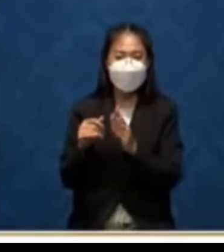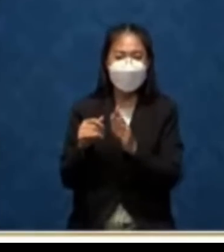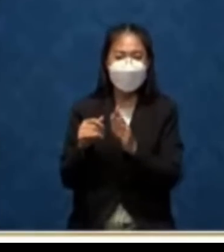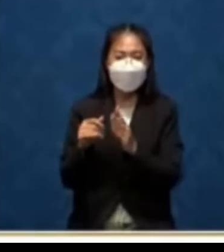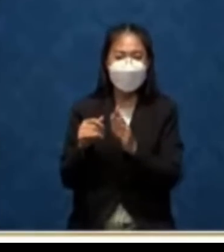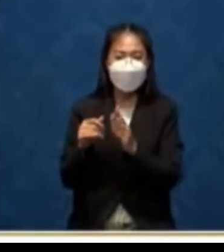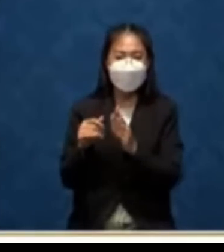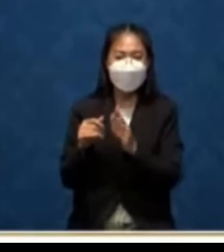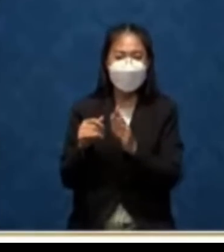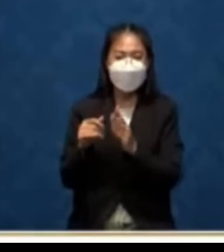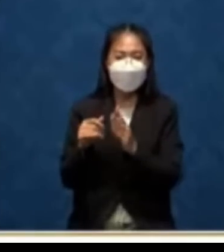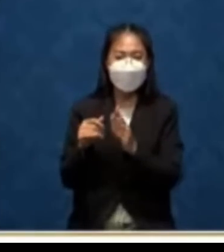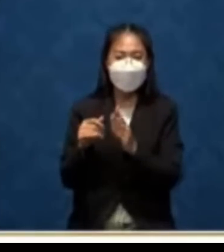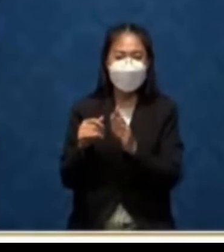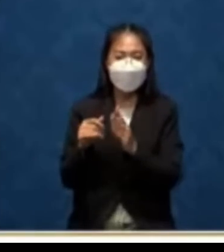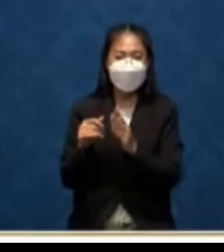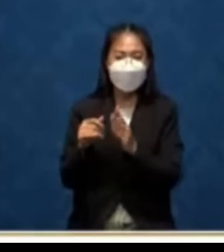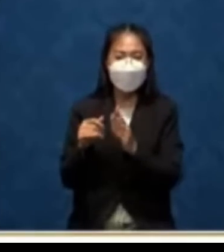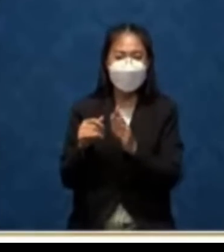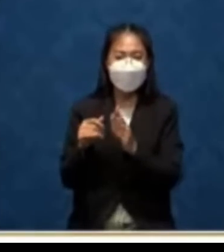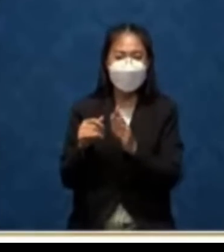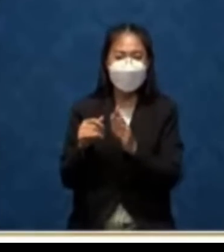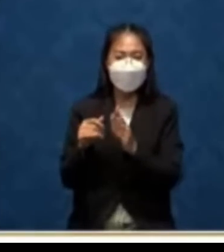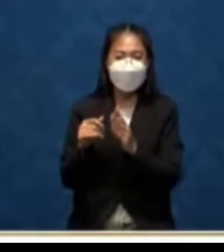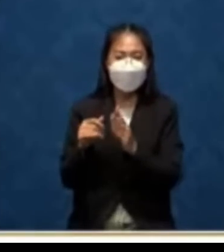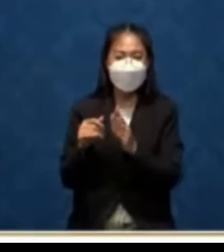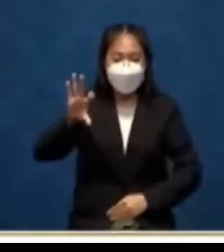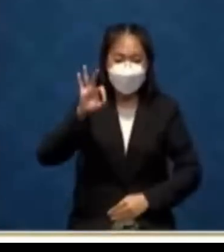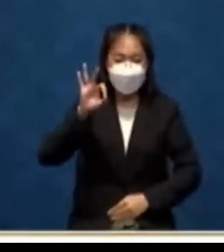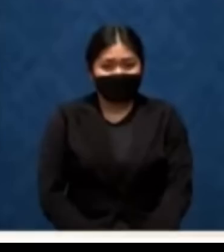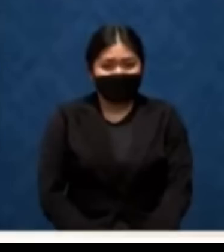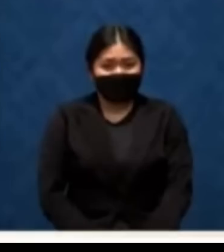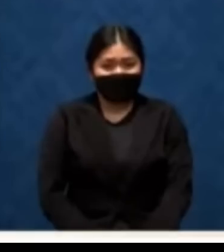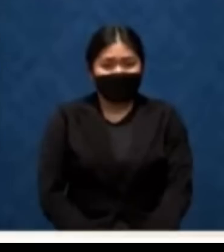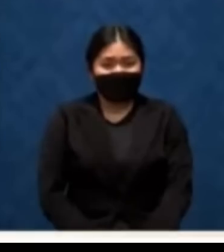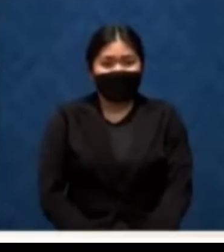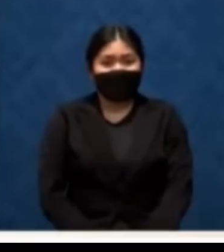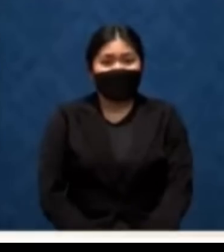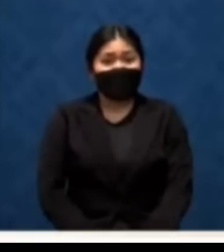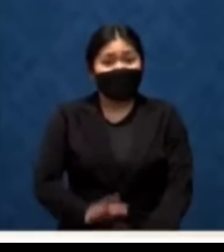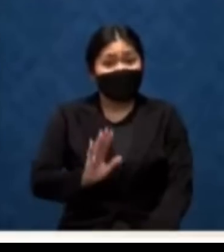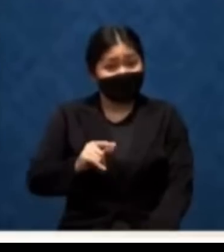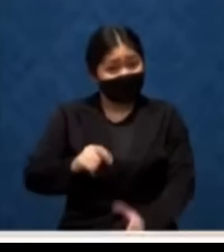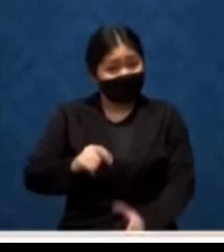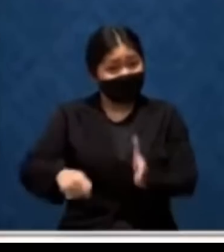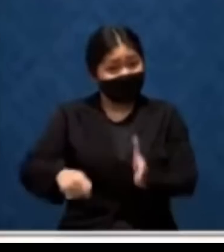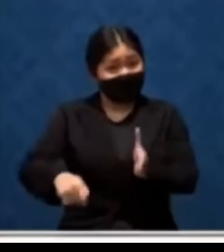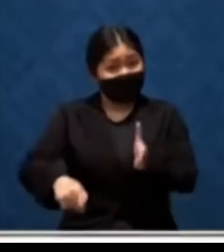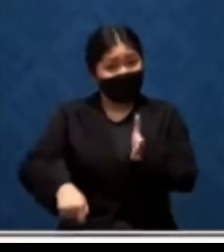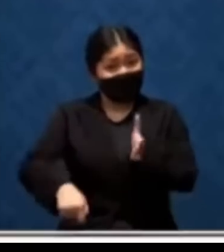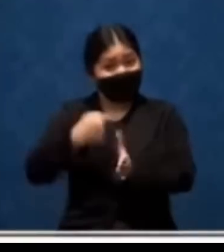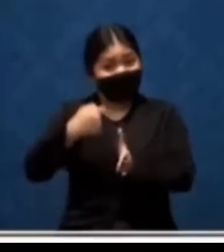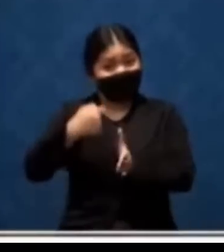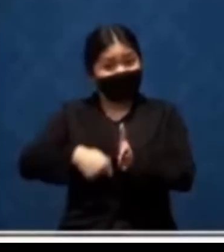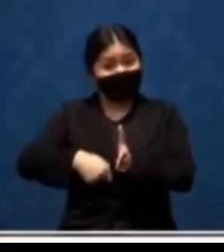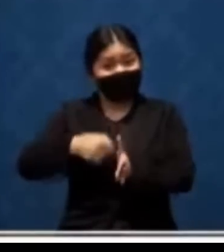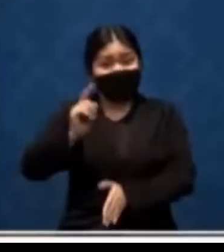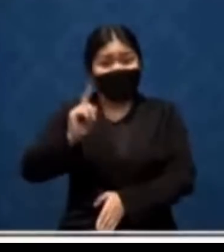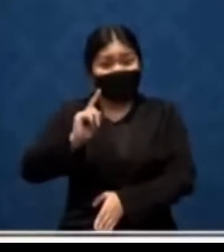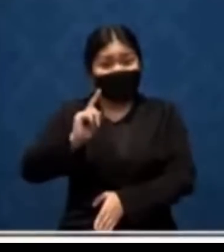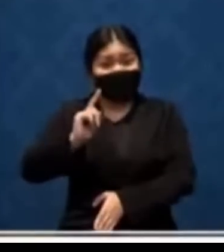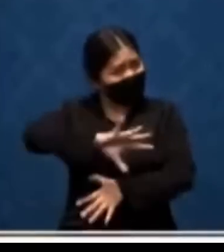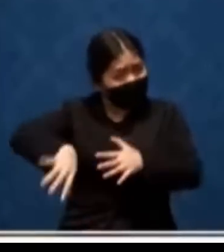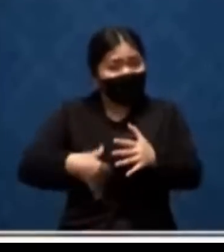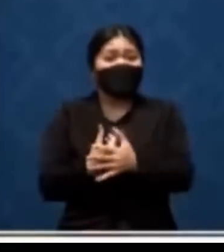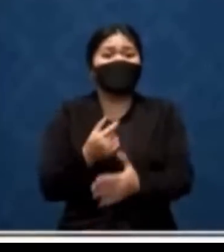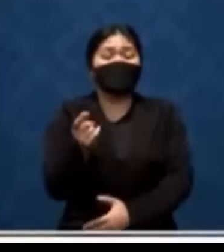ทธ์ไม่เอาตัวคุณธรรมนัสมาสอบสวน ท่านประธานครับ นั่นจึงเป็นเหตุผลครับทั้งหมดนี้จึงเป็นเหตุผ